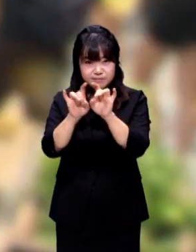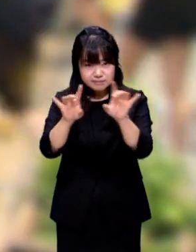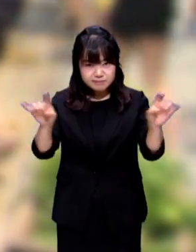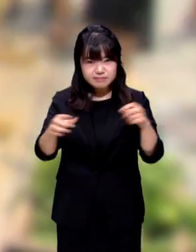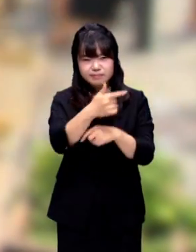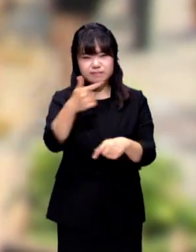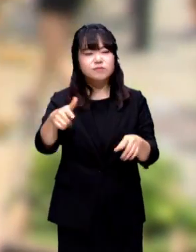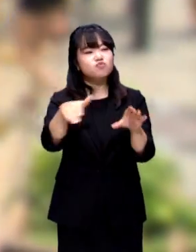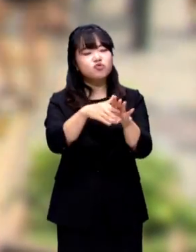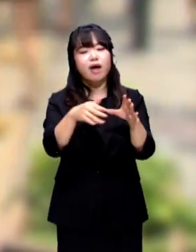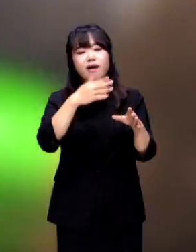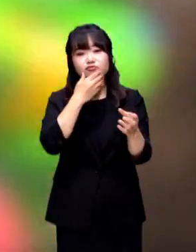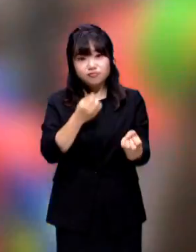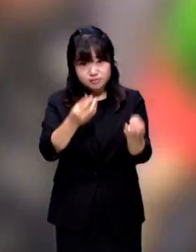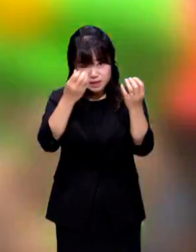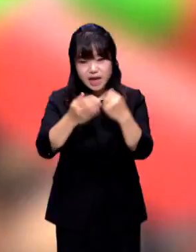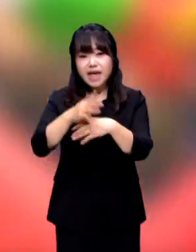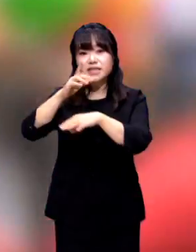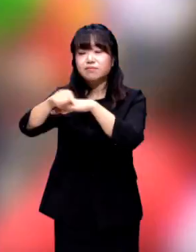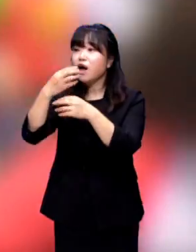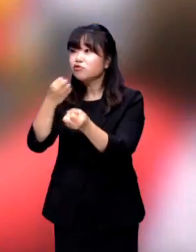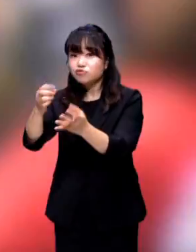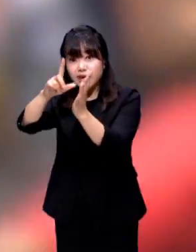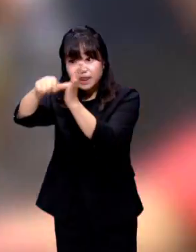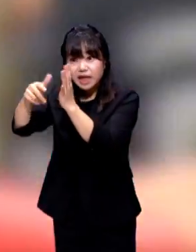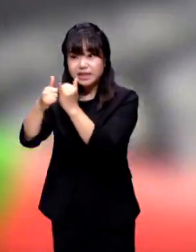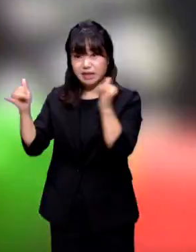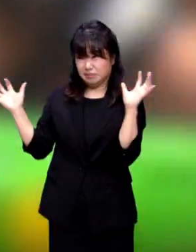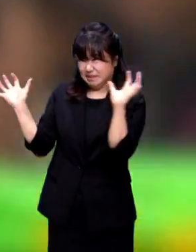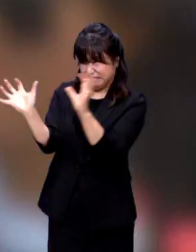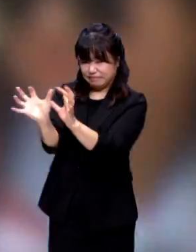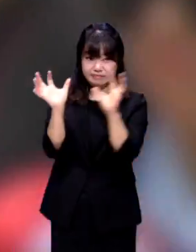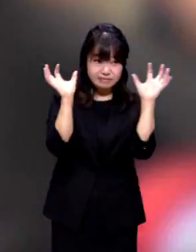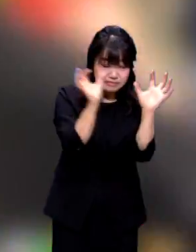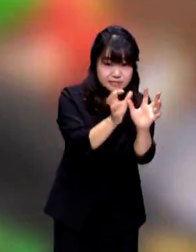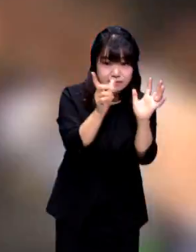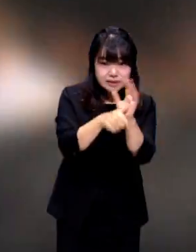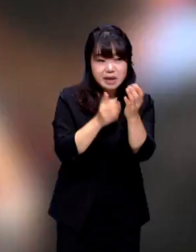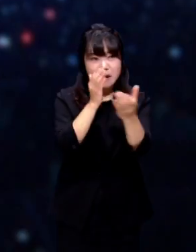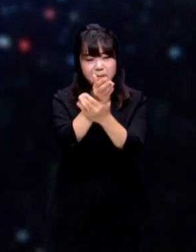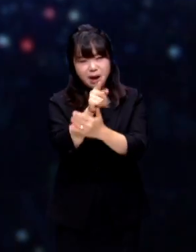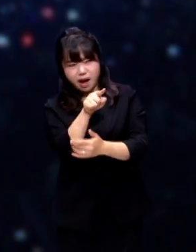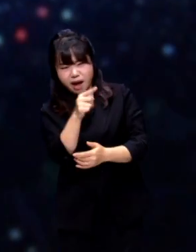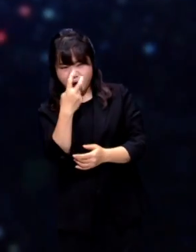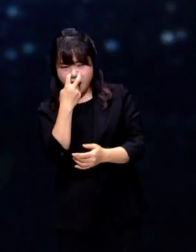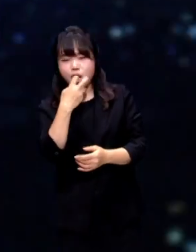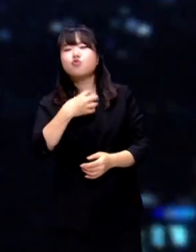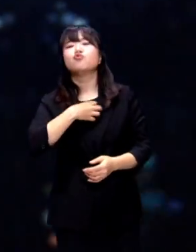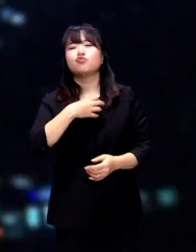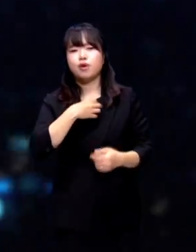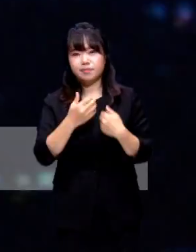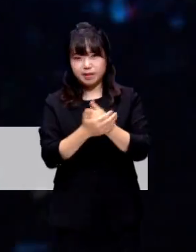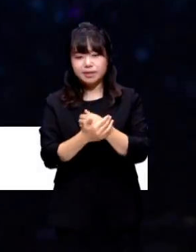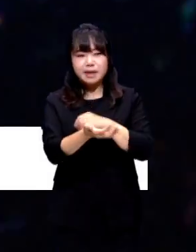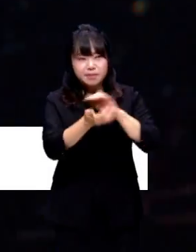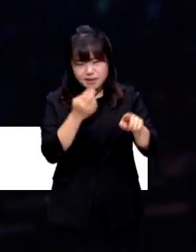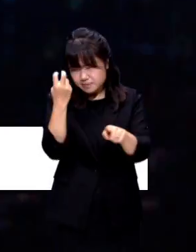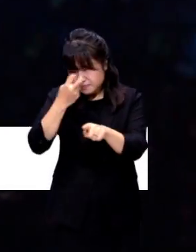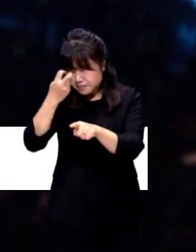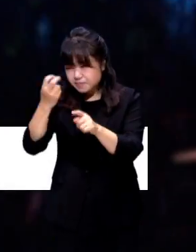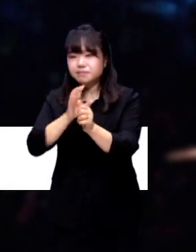대규모 문화예술 공연이나 지방 축제에 사람이 많이 몰리는 만큼 사고 위험이 크다는 우려에서 마련한